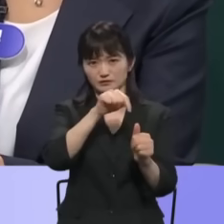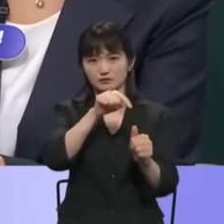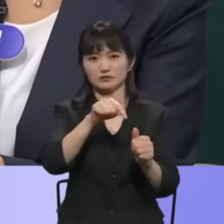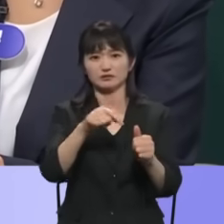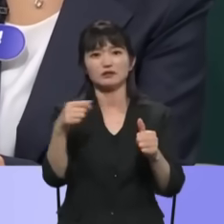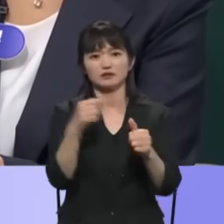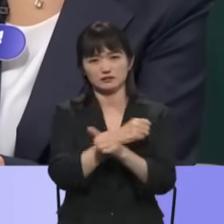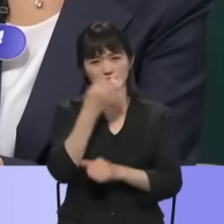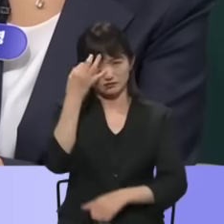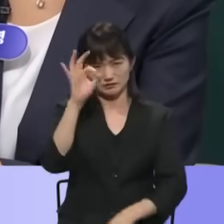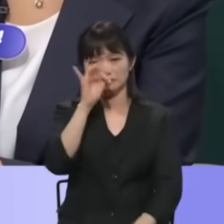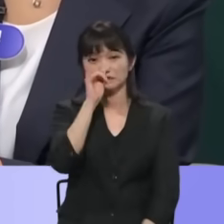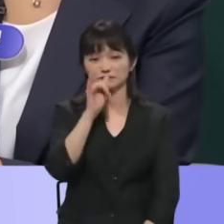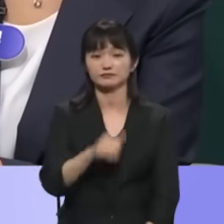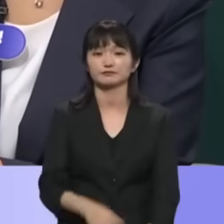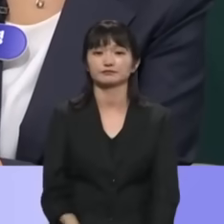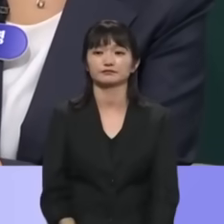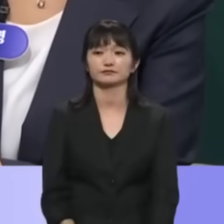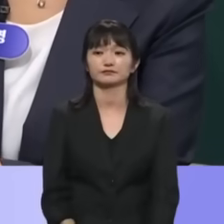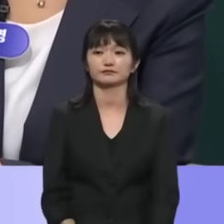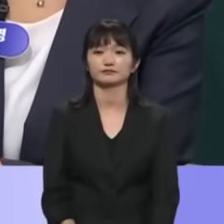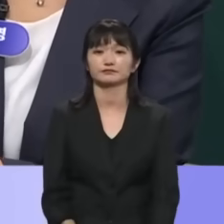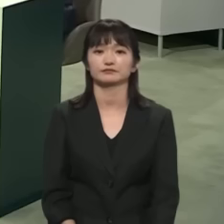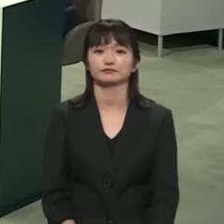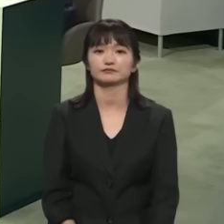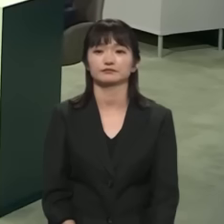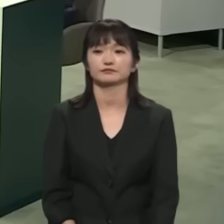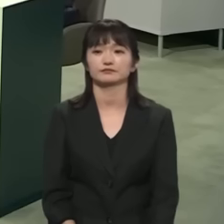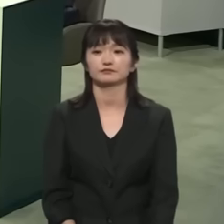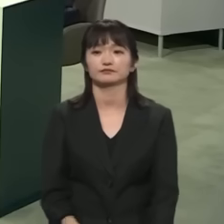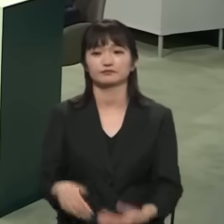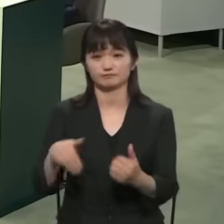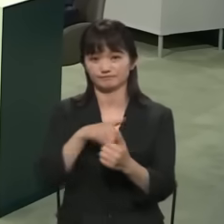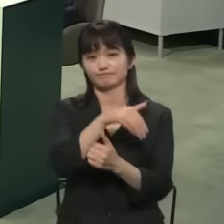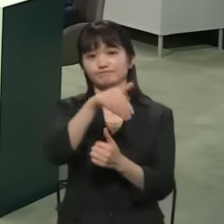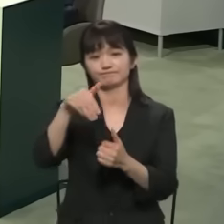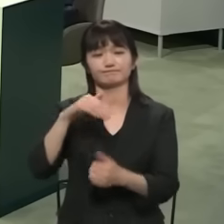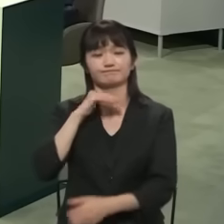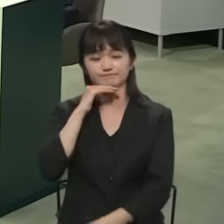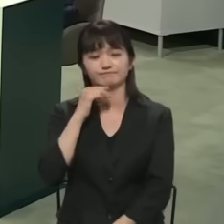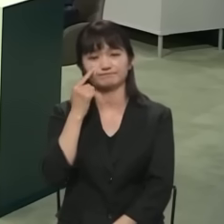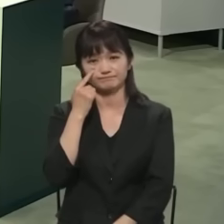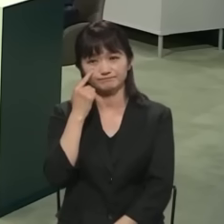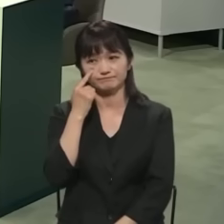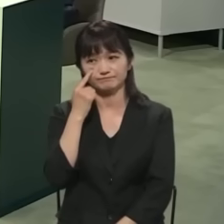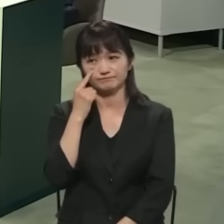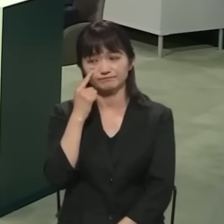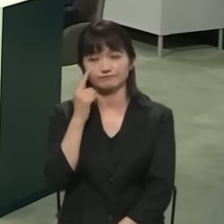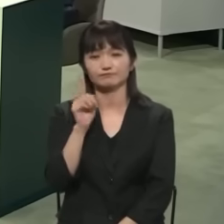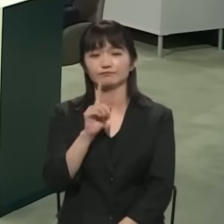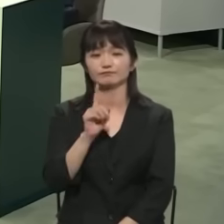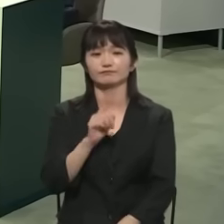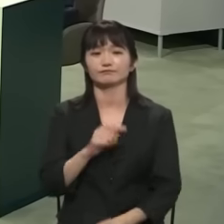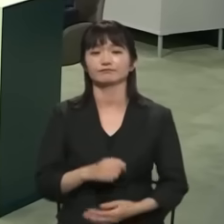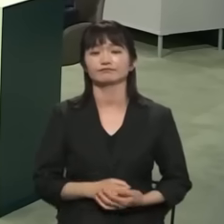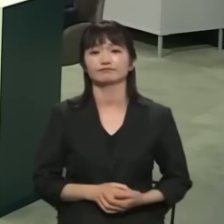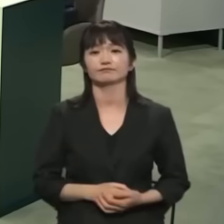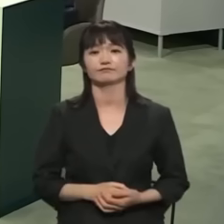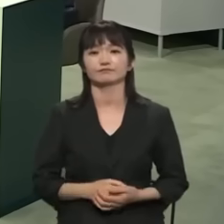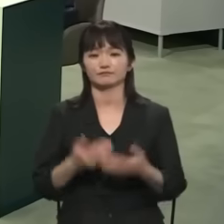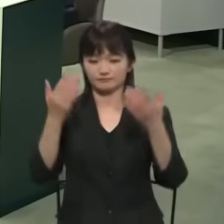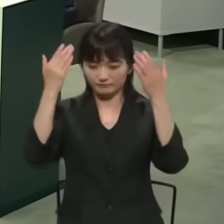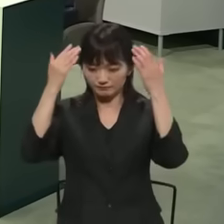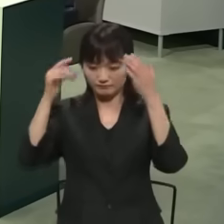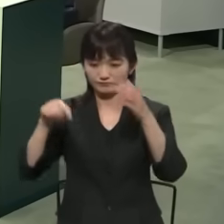학대로 인정한 사례들이 있습니다 그렇군요 자 뭐 지켜봐야겠지만 그 또 들어온 얘기 중에 이제 그 학교